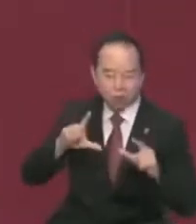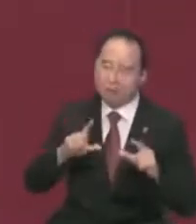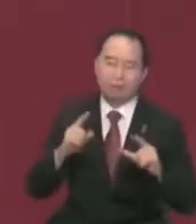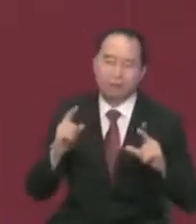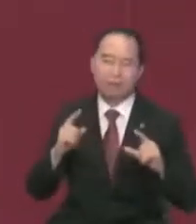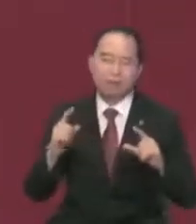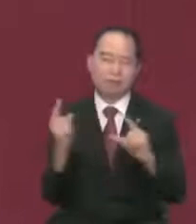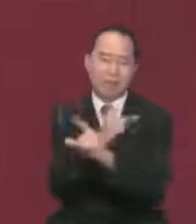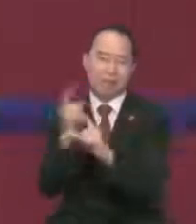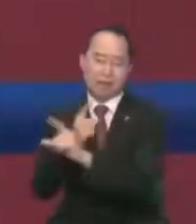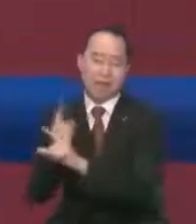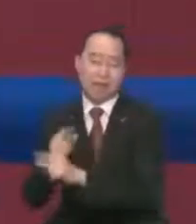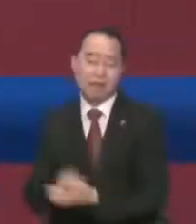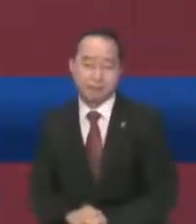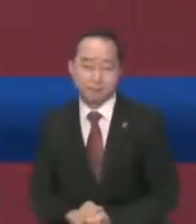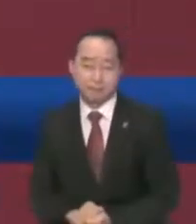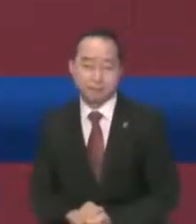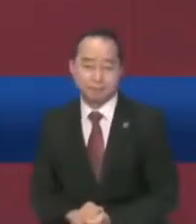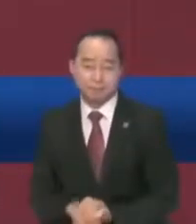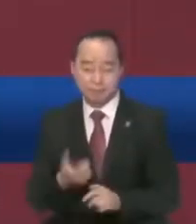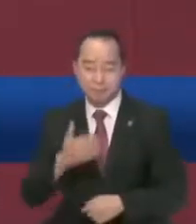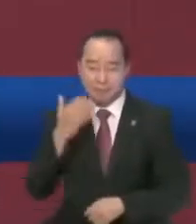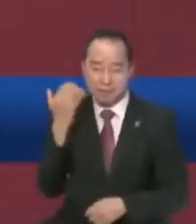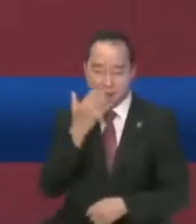각종 성범죄에 단호히 대처하겠습니다.